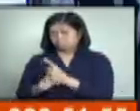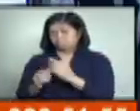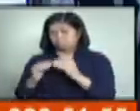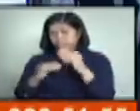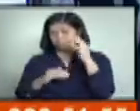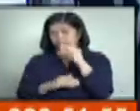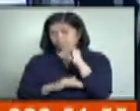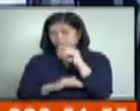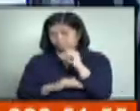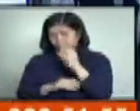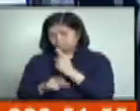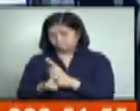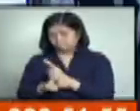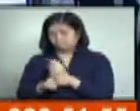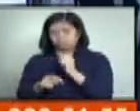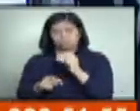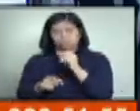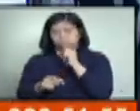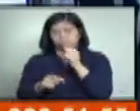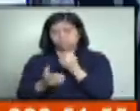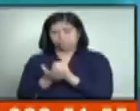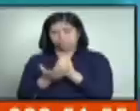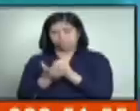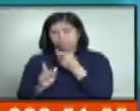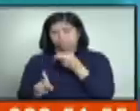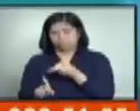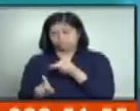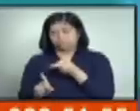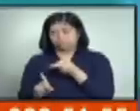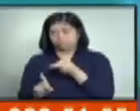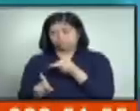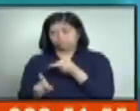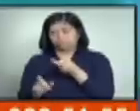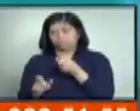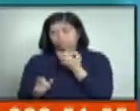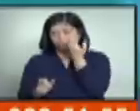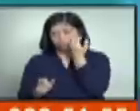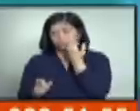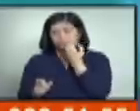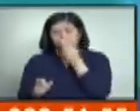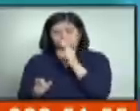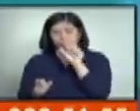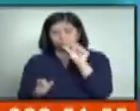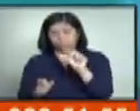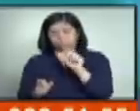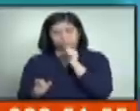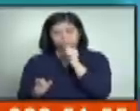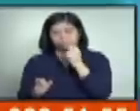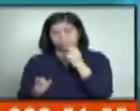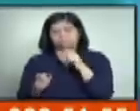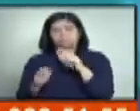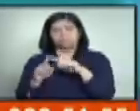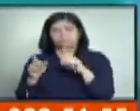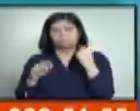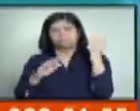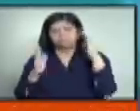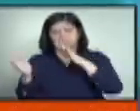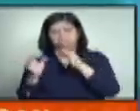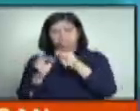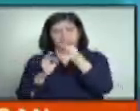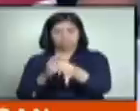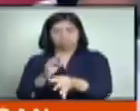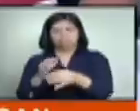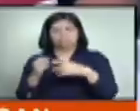minimum pa nga kung tutusin. So, hindi sa sweldo na kulang o maliit ang inyong reklamo, kundi delay. Yun